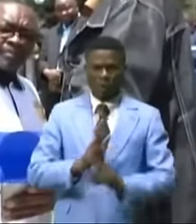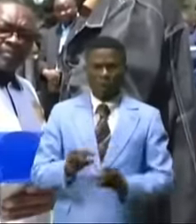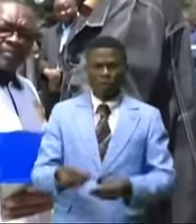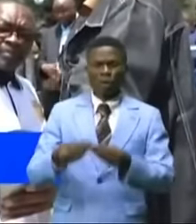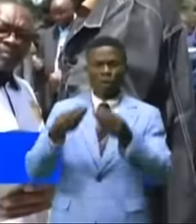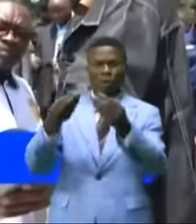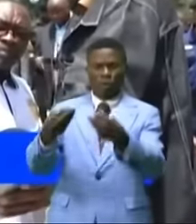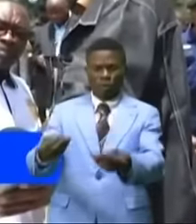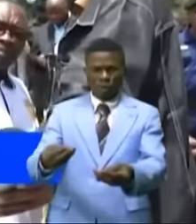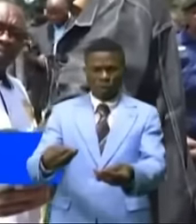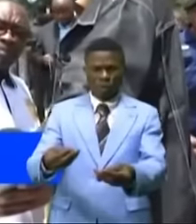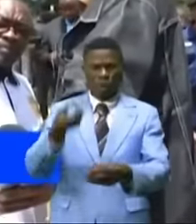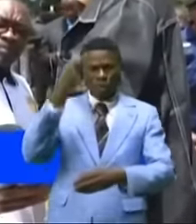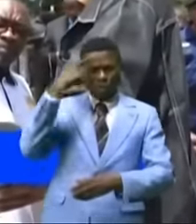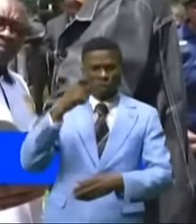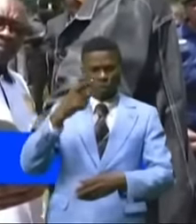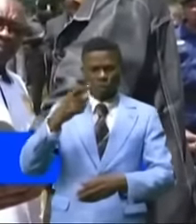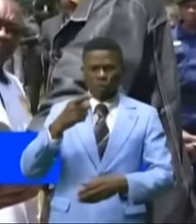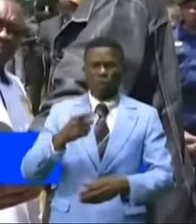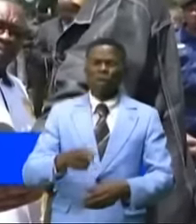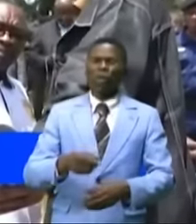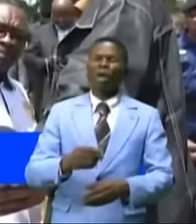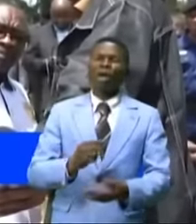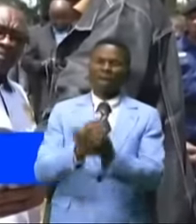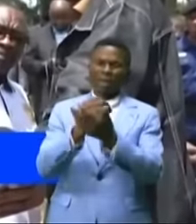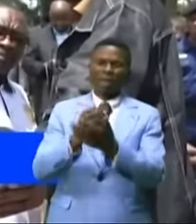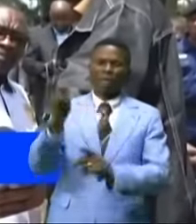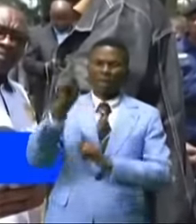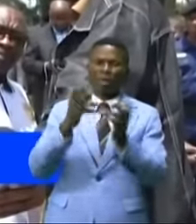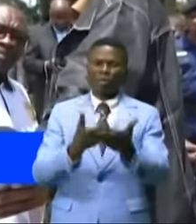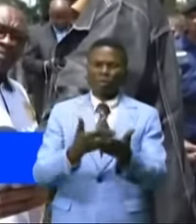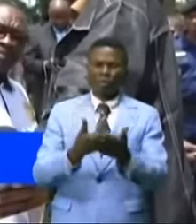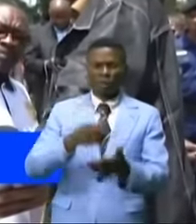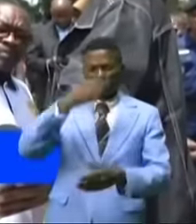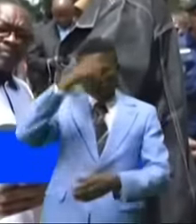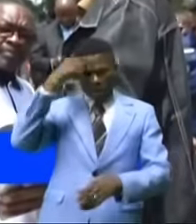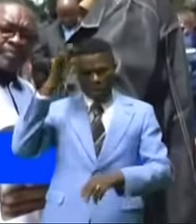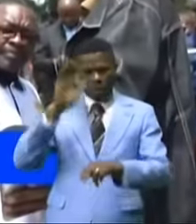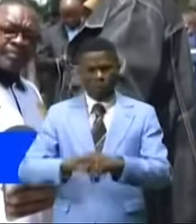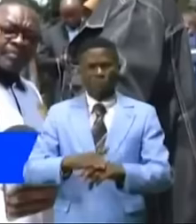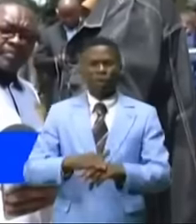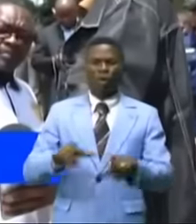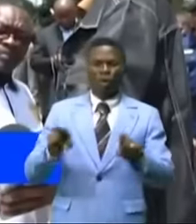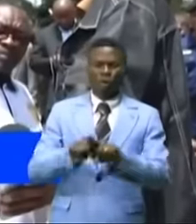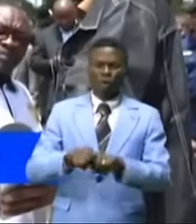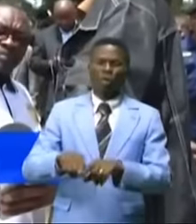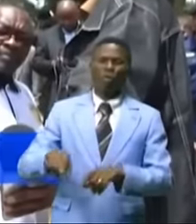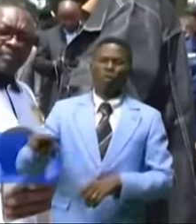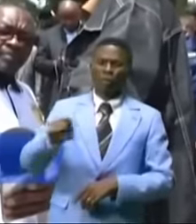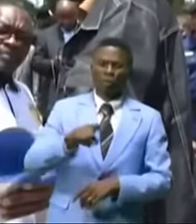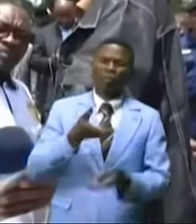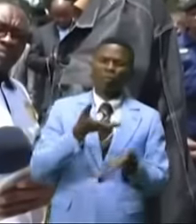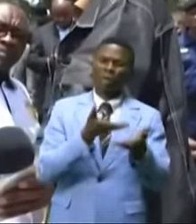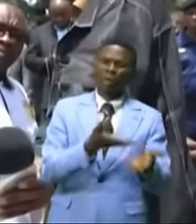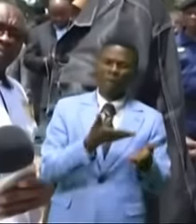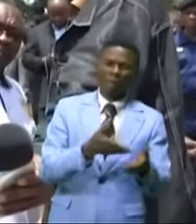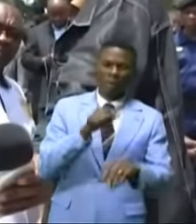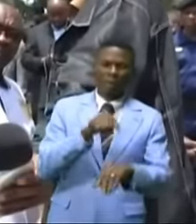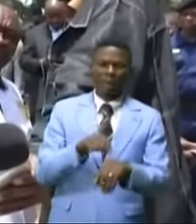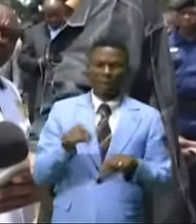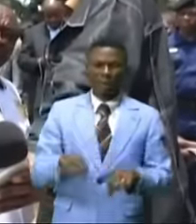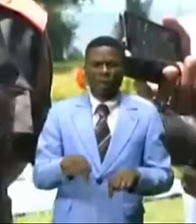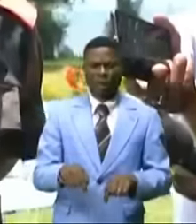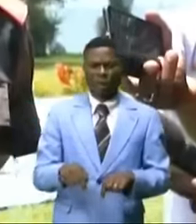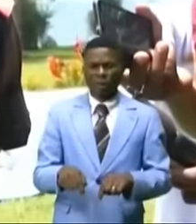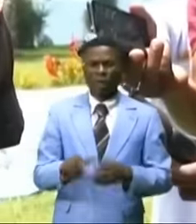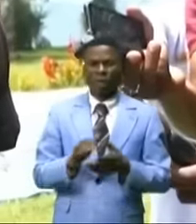apporter pour soulager tant soit peu la misère qui est la leur et les assister en ce moment